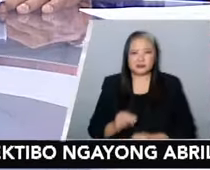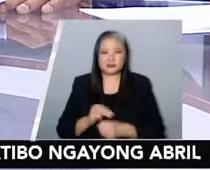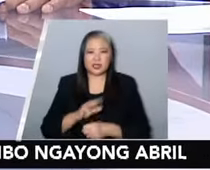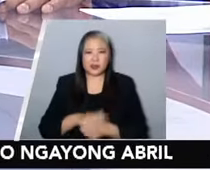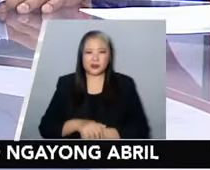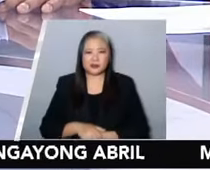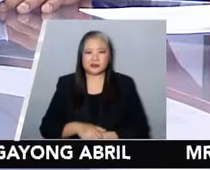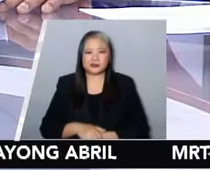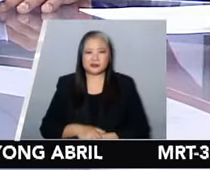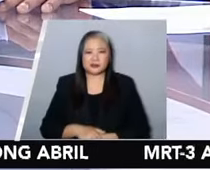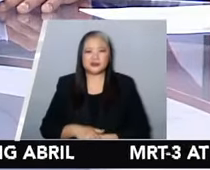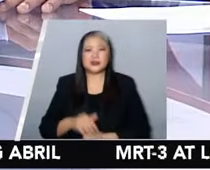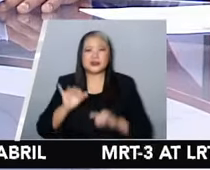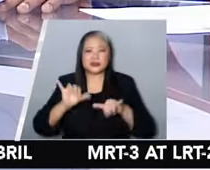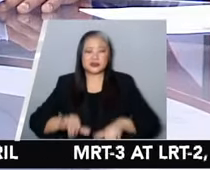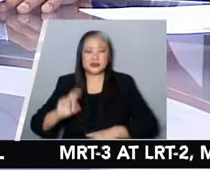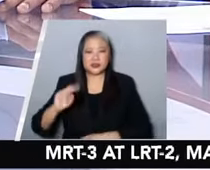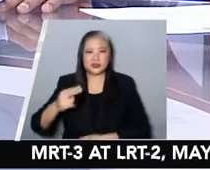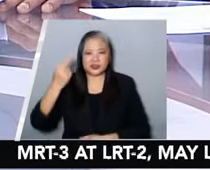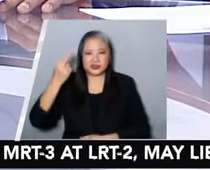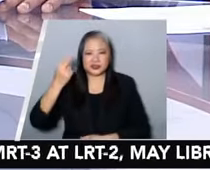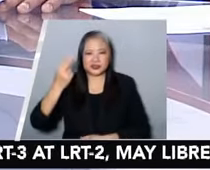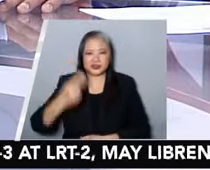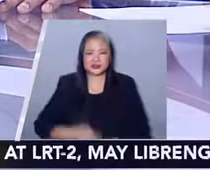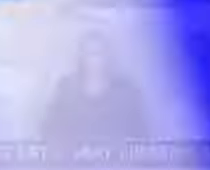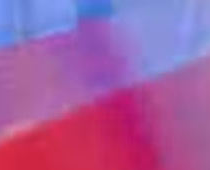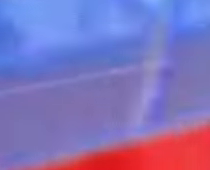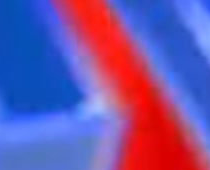Huwag bibitiw para lagi una ka sa balita.